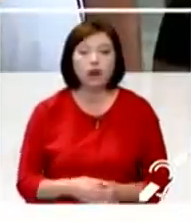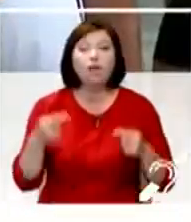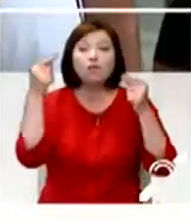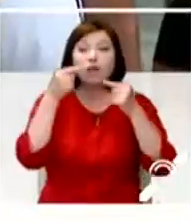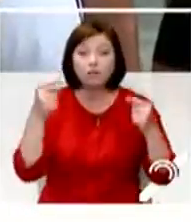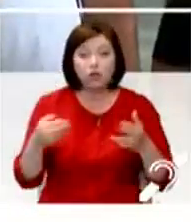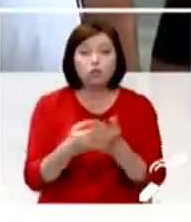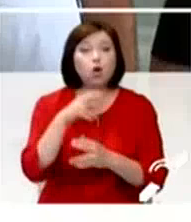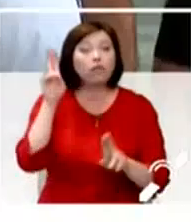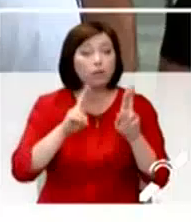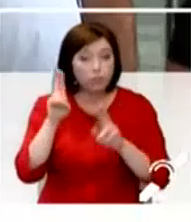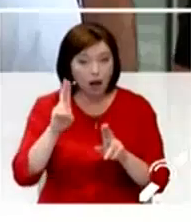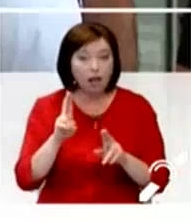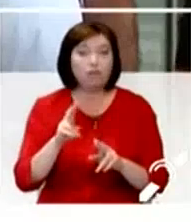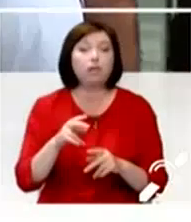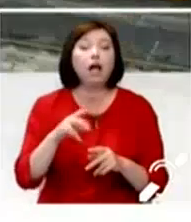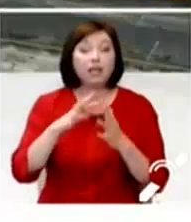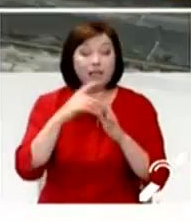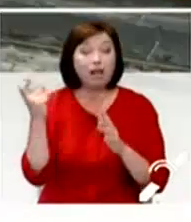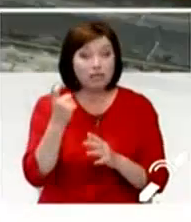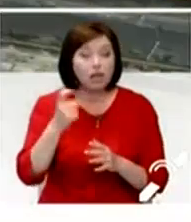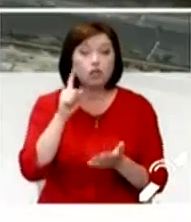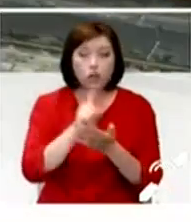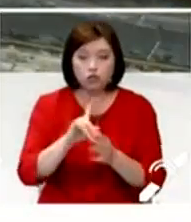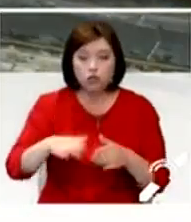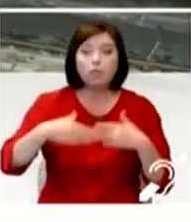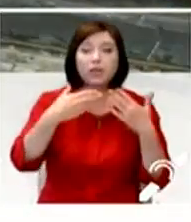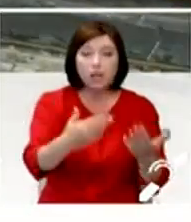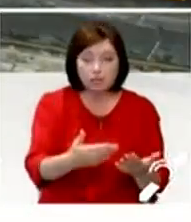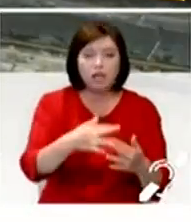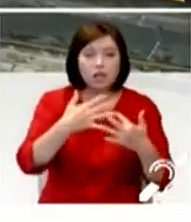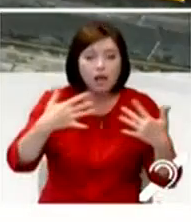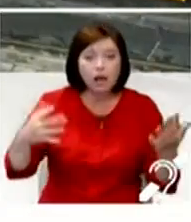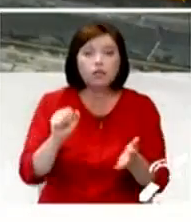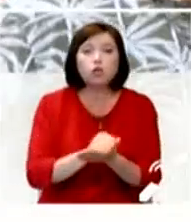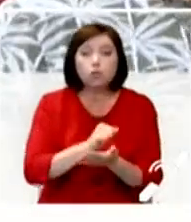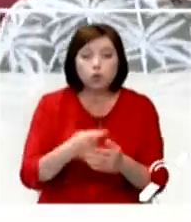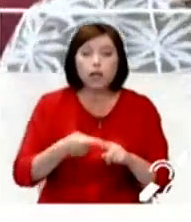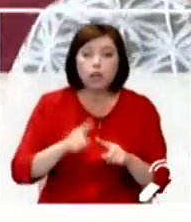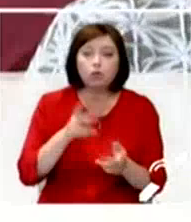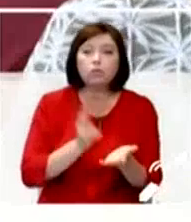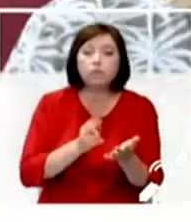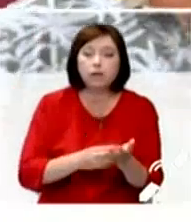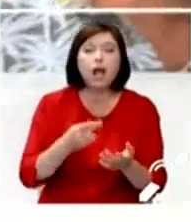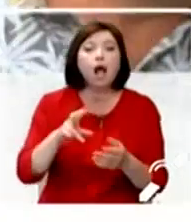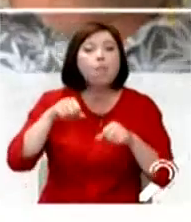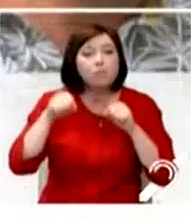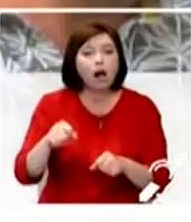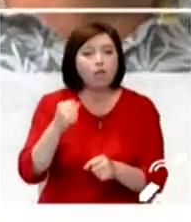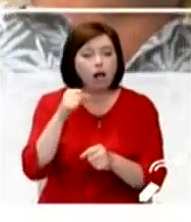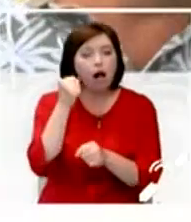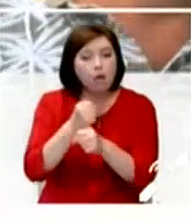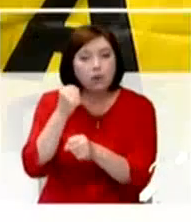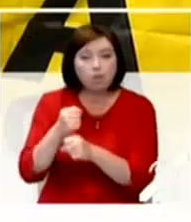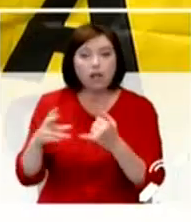Conform unor noi reglementări intrate în vigoare, fermierii trebuie să prezinte la IPA mai multe documente care le confirmă dreptul de a prelucra terenurile aflate